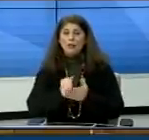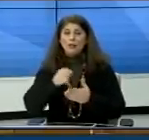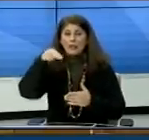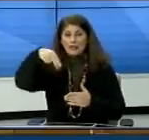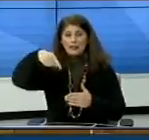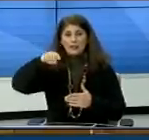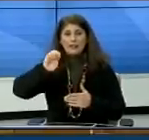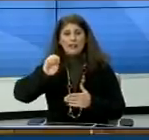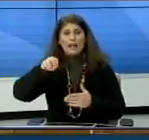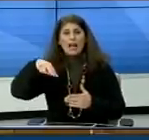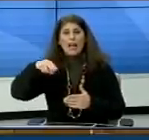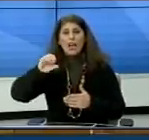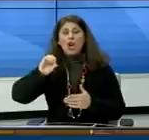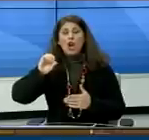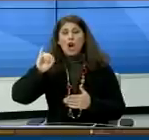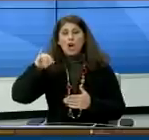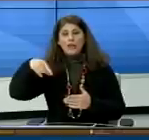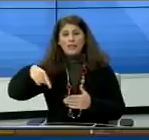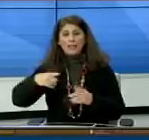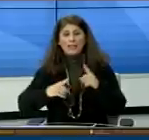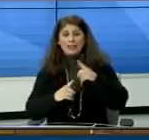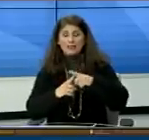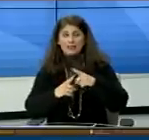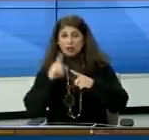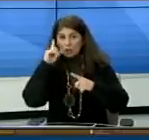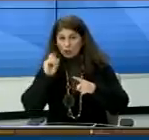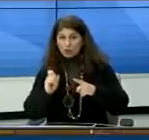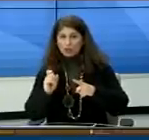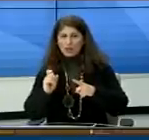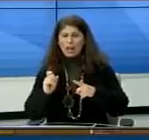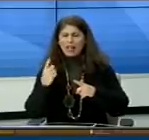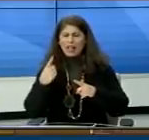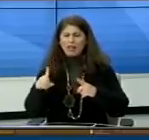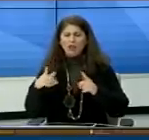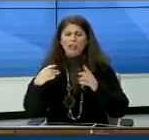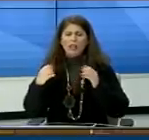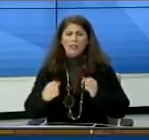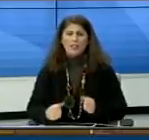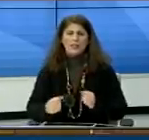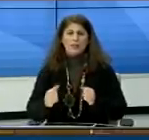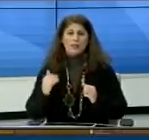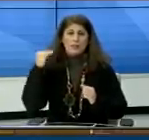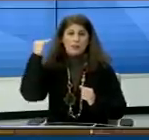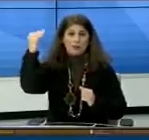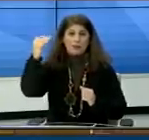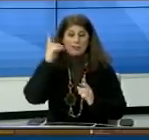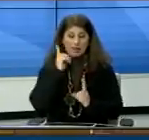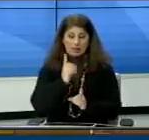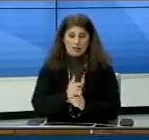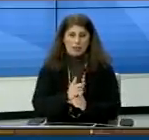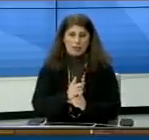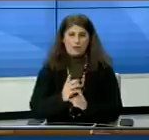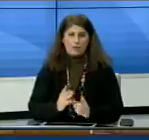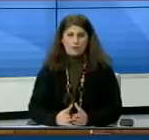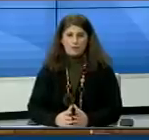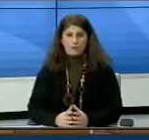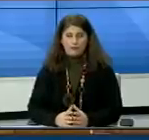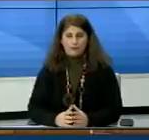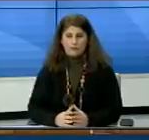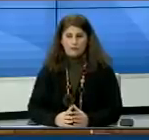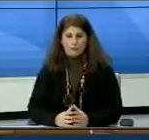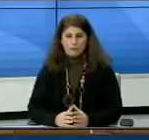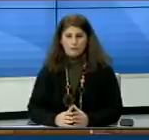που λειτουργούν κέντρα τεχνογνωσίας με εκατοντάδες θέσεις υψηλής εξειδίκευσης.